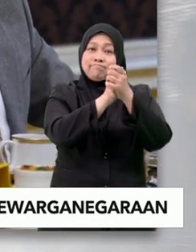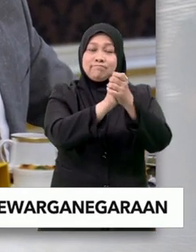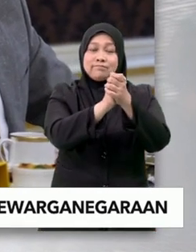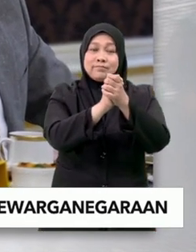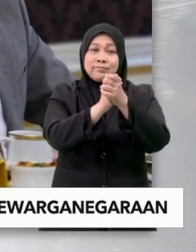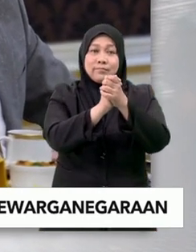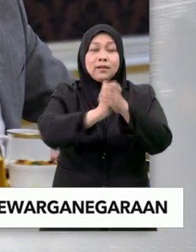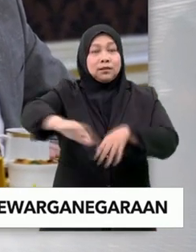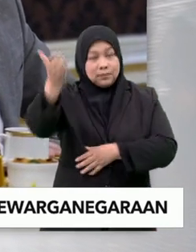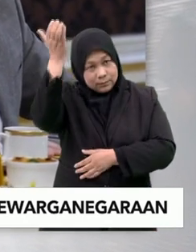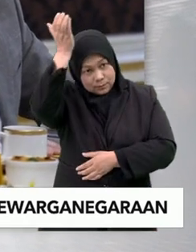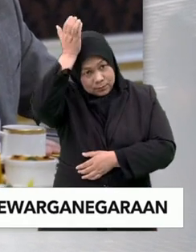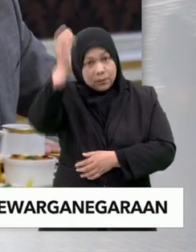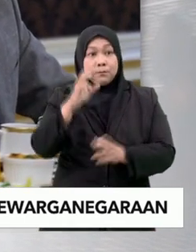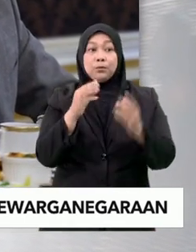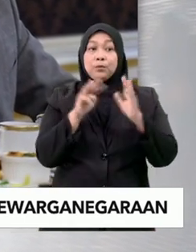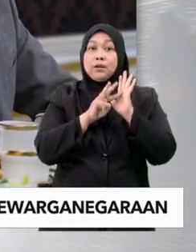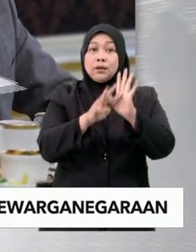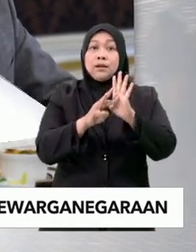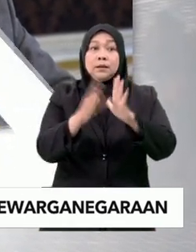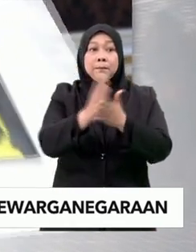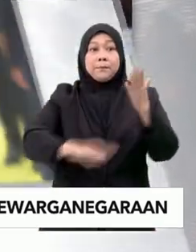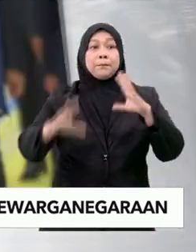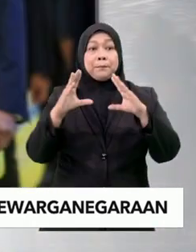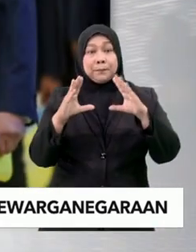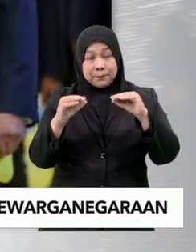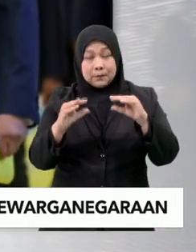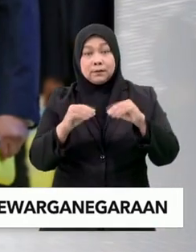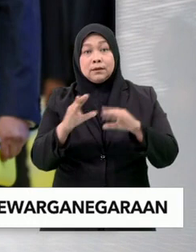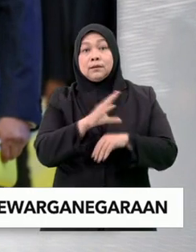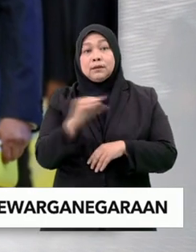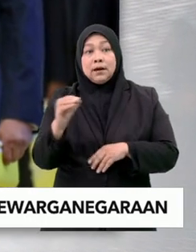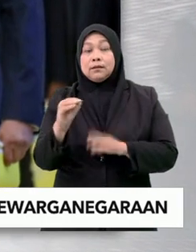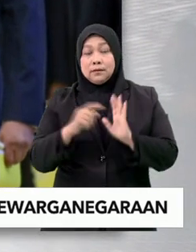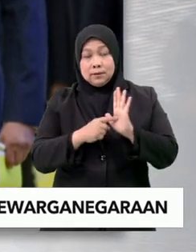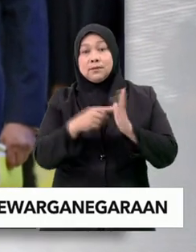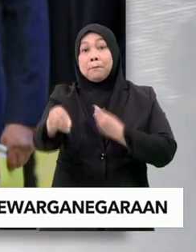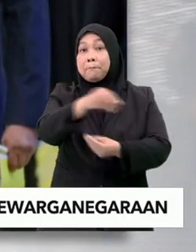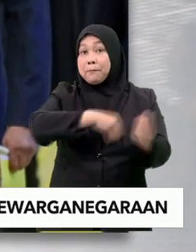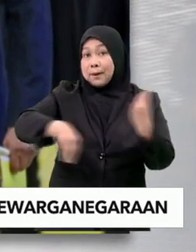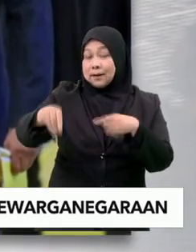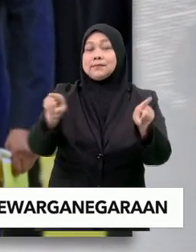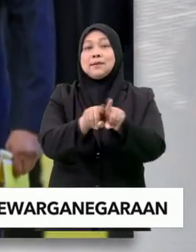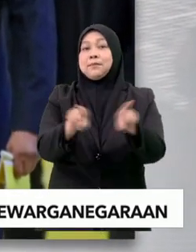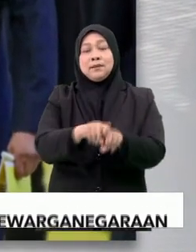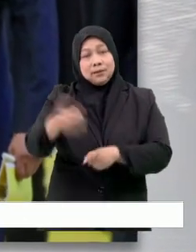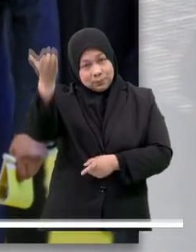Paduka Baginda mewakili pihak Majlis dan seterusnya disahuti dengan titah balas oleh yang di-pertuan agong